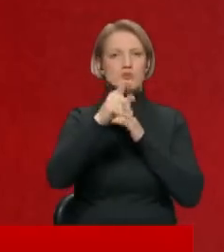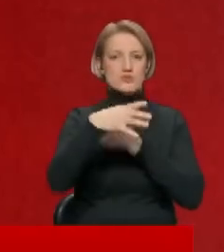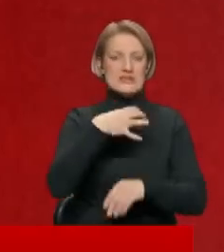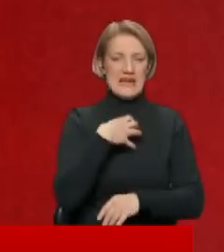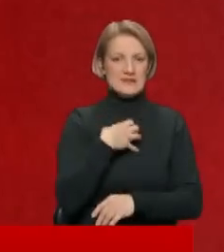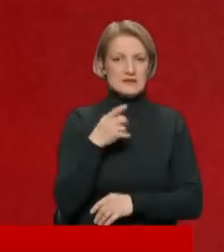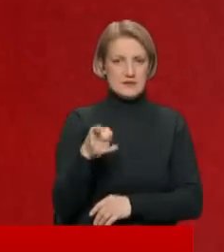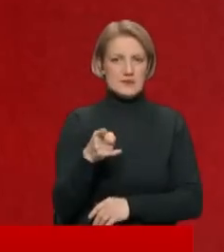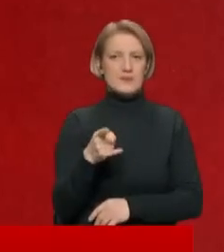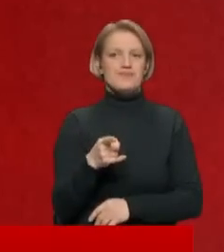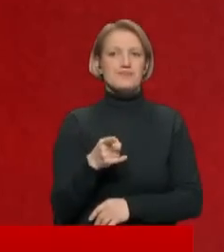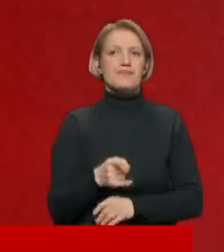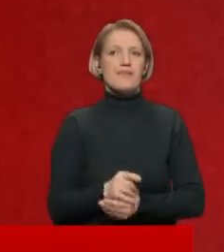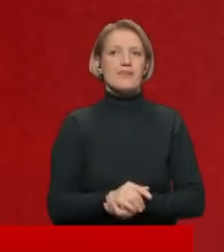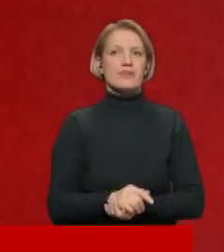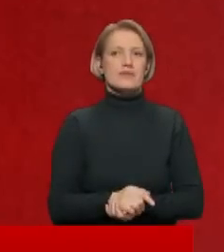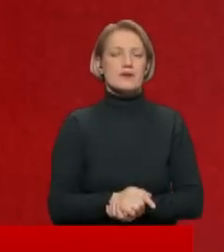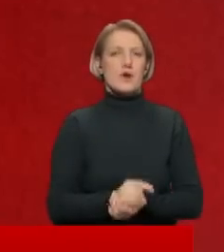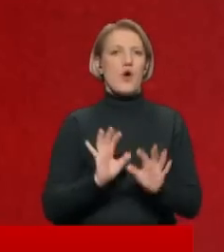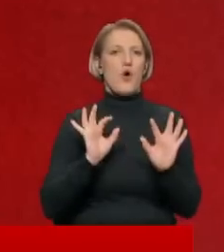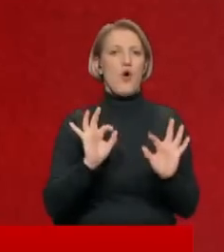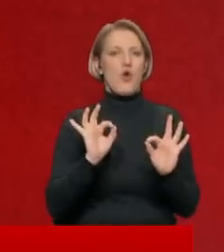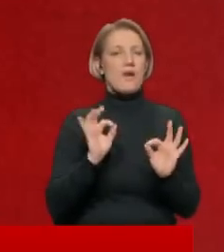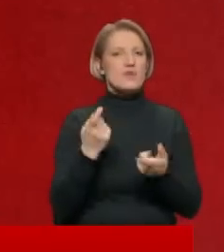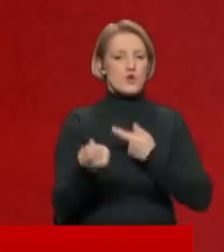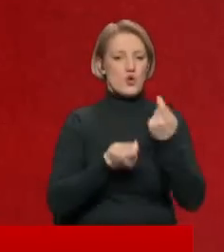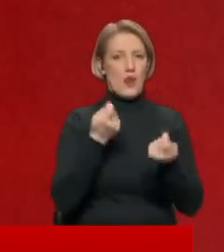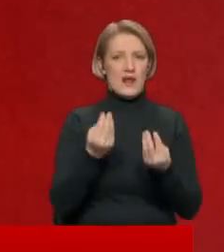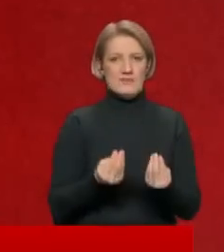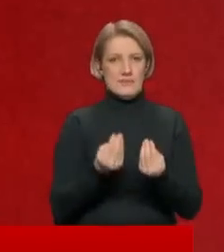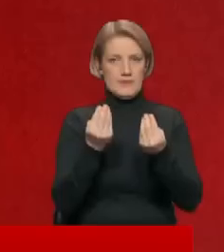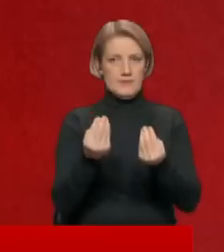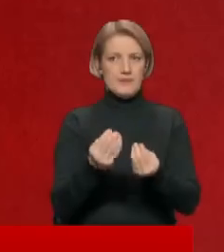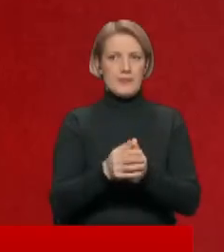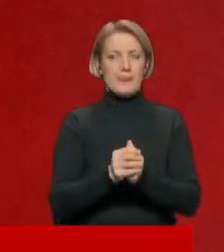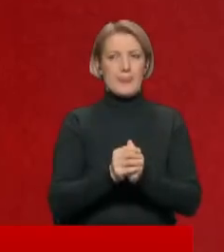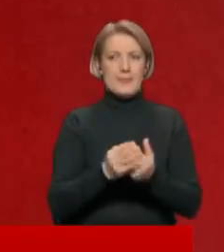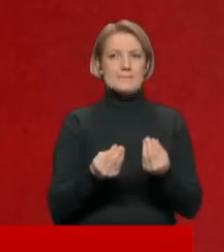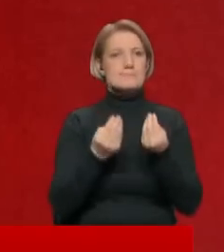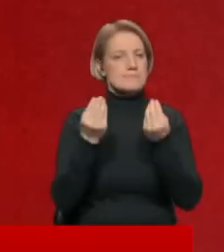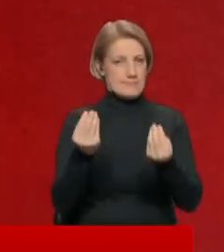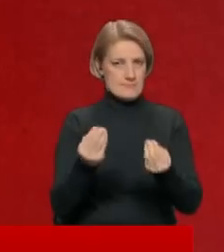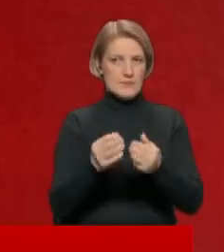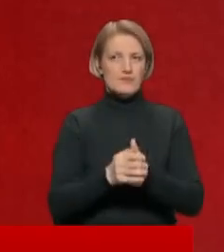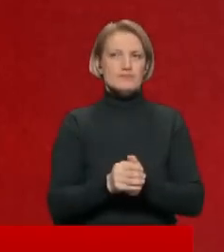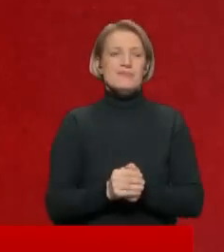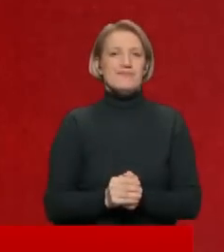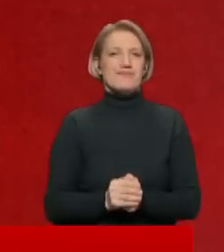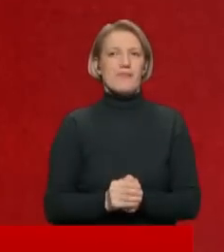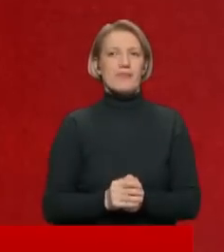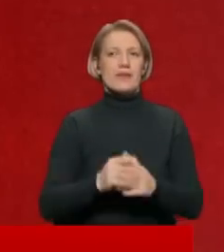kendisine yani çok önemli bir rol Affet affetti